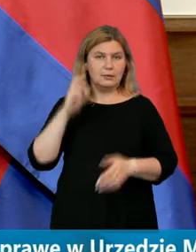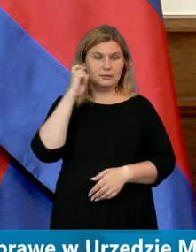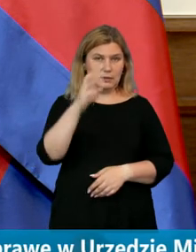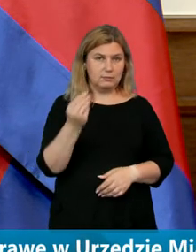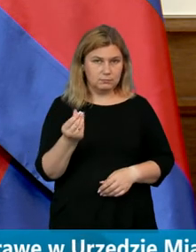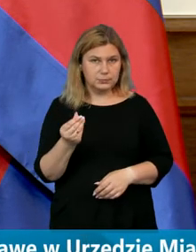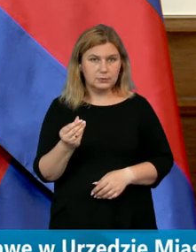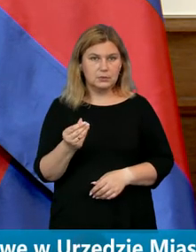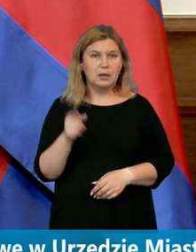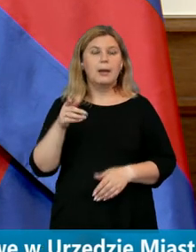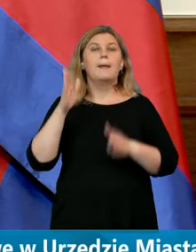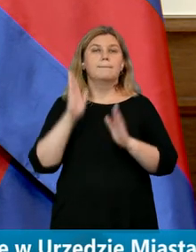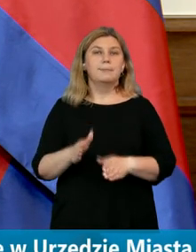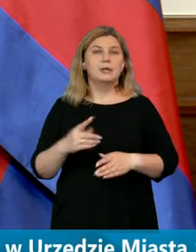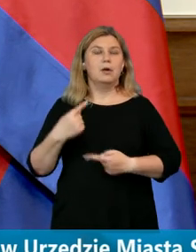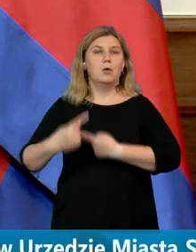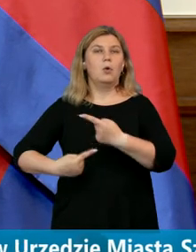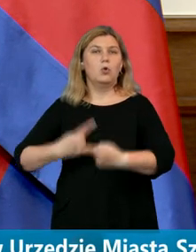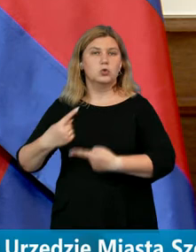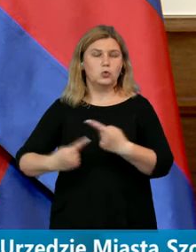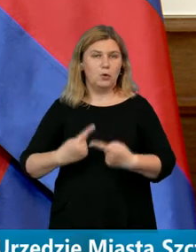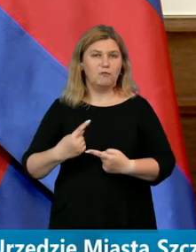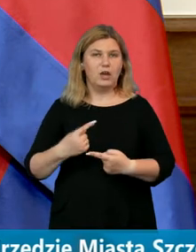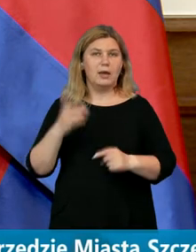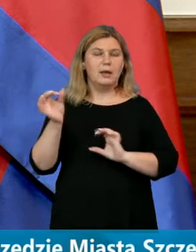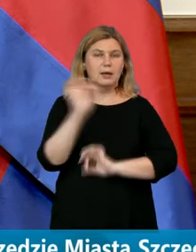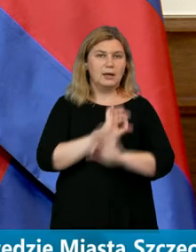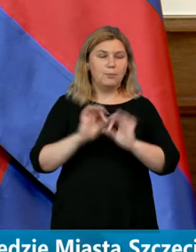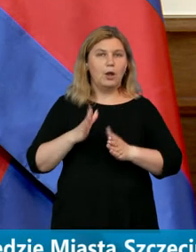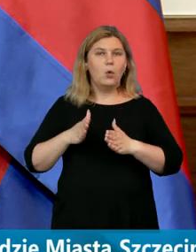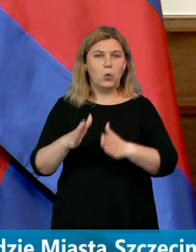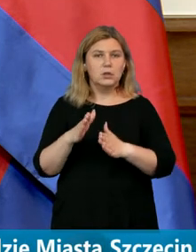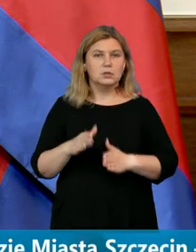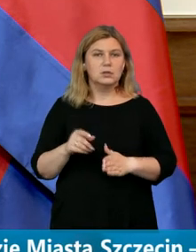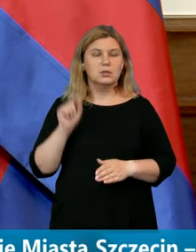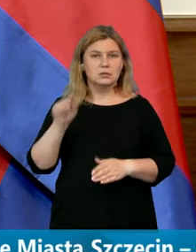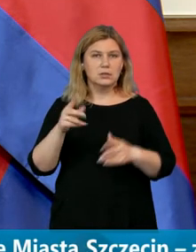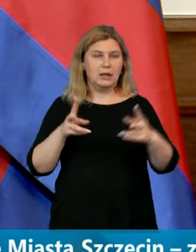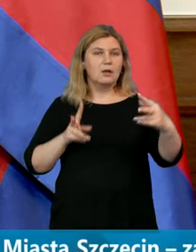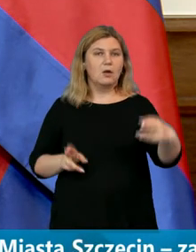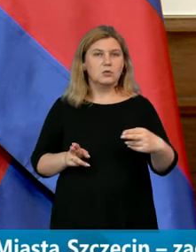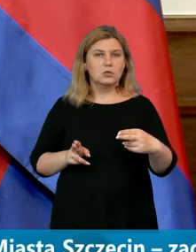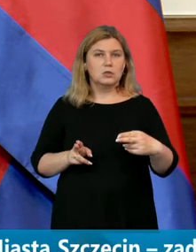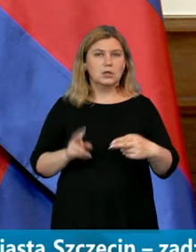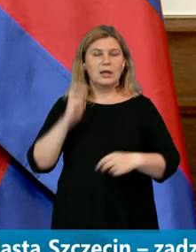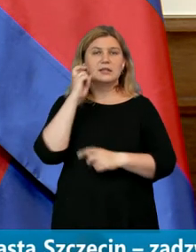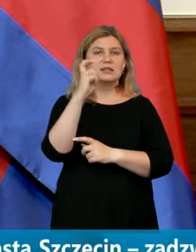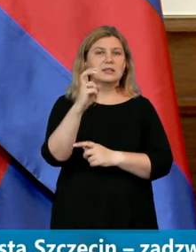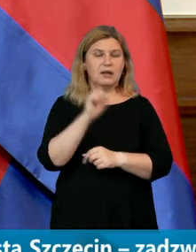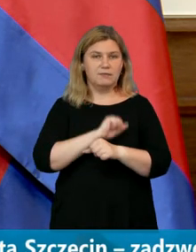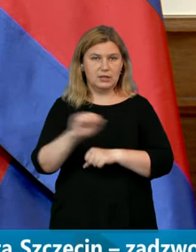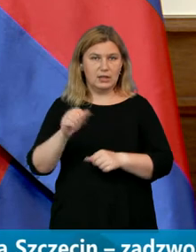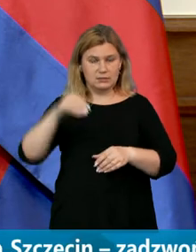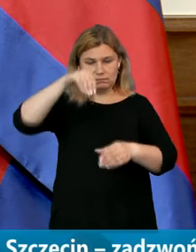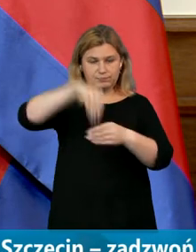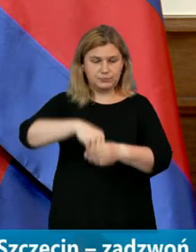wówczas będziemy kontynuowali modernizację również ulic, bo akurat na tym odcinku tramwaj jest w jezdni, nie